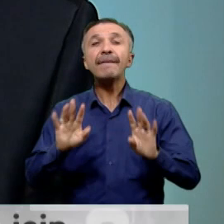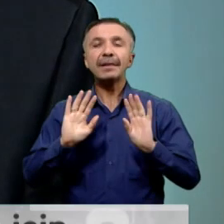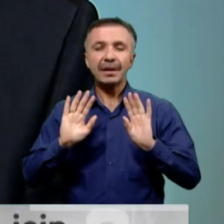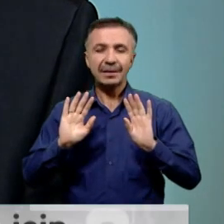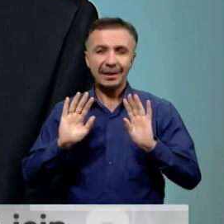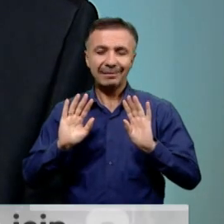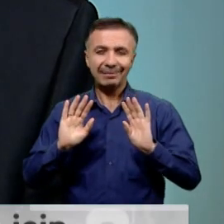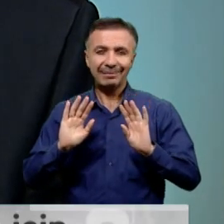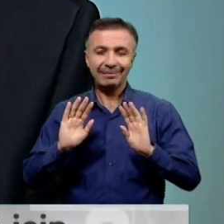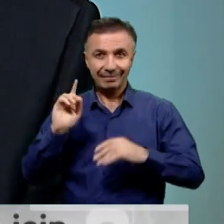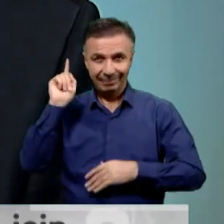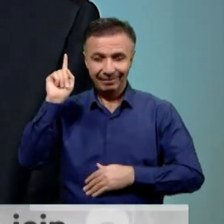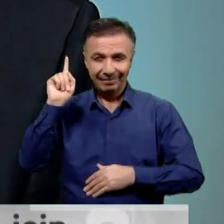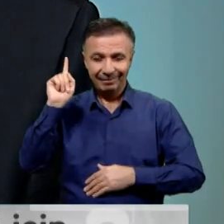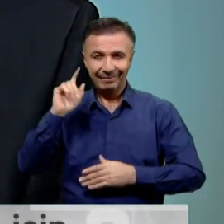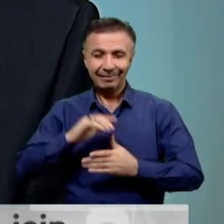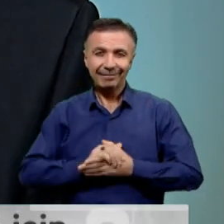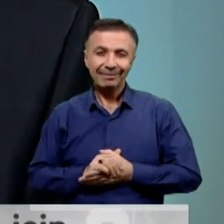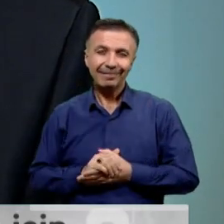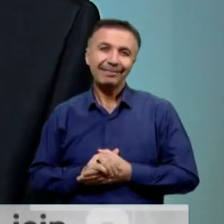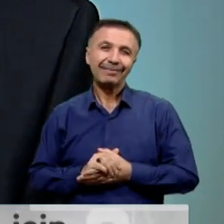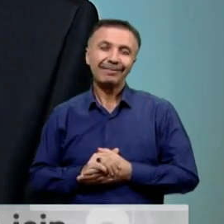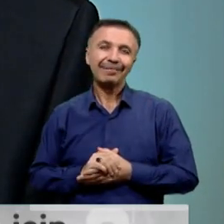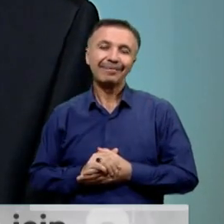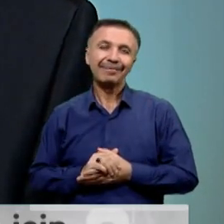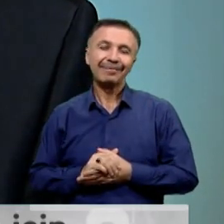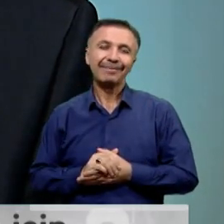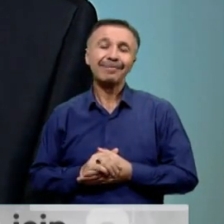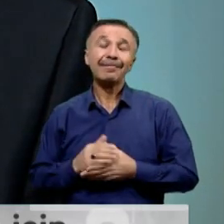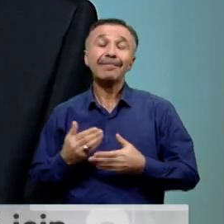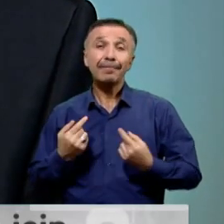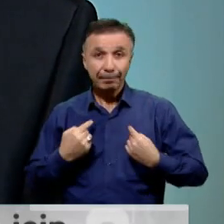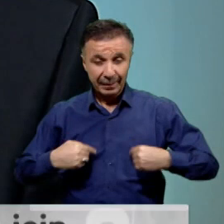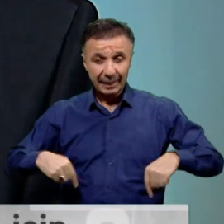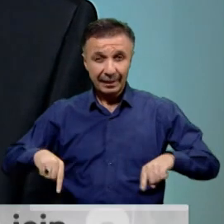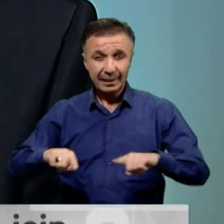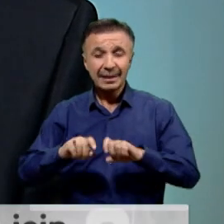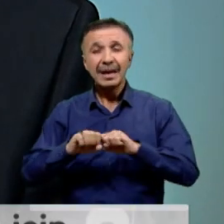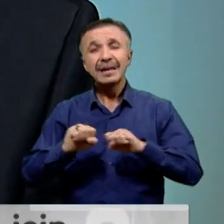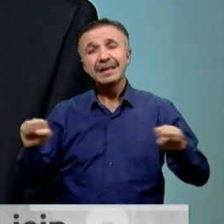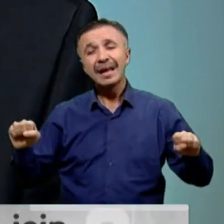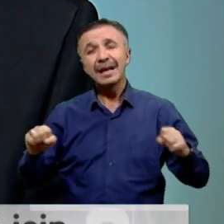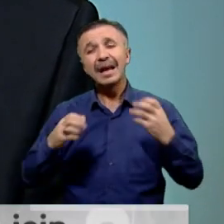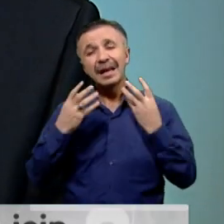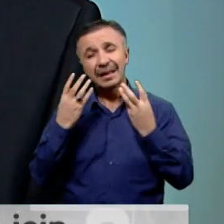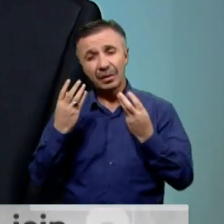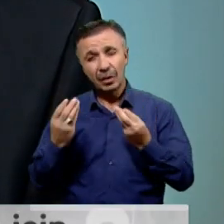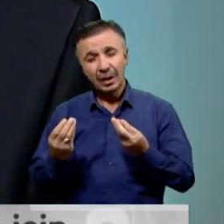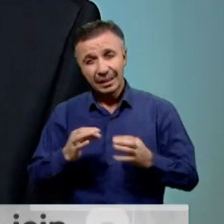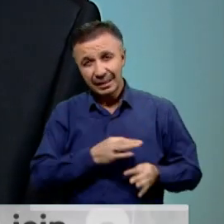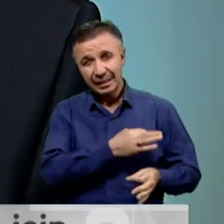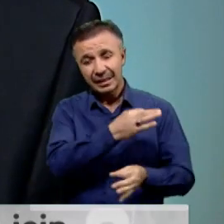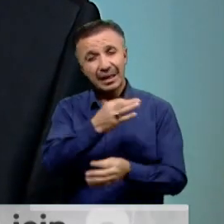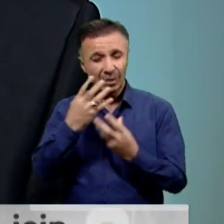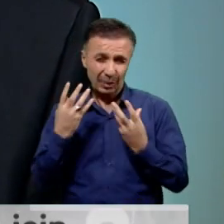Ve terhamna lenekunenne minel hasirin diyor. Yani biz zarara uğrayanlardan oluruz.